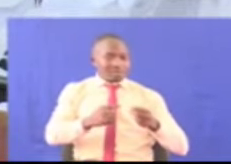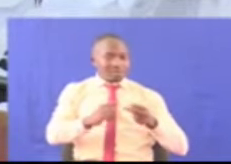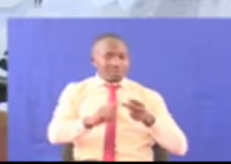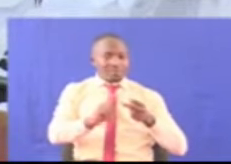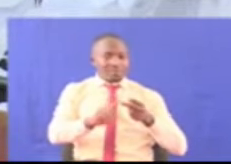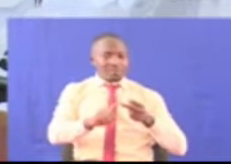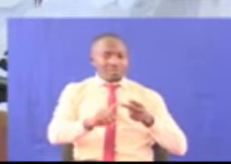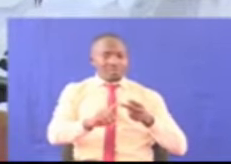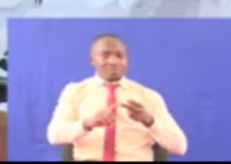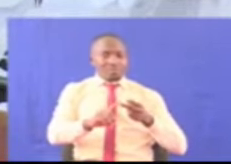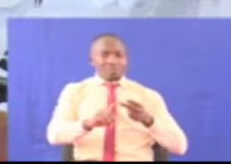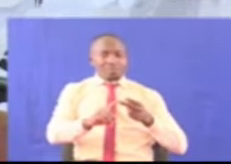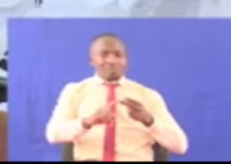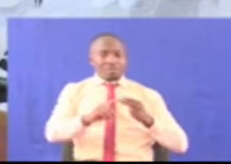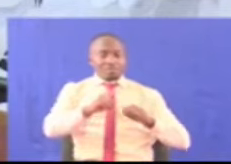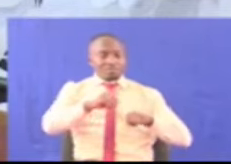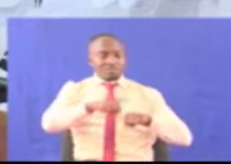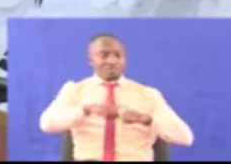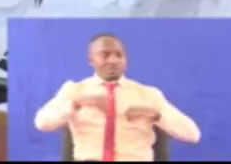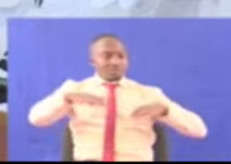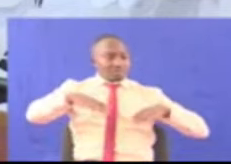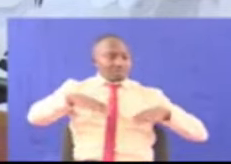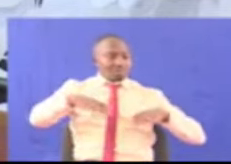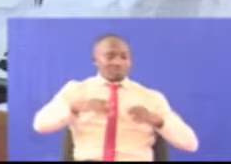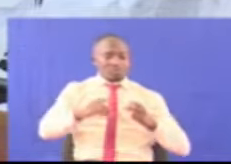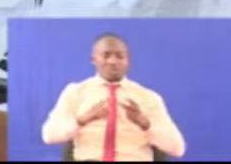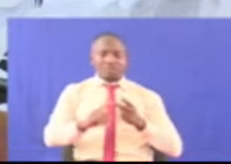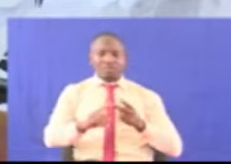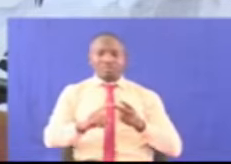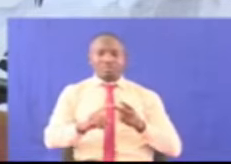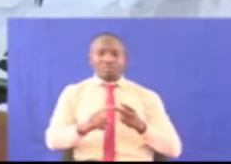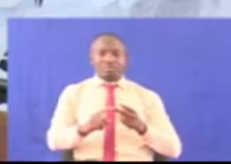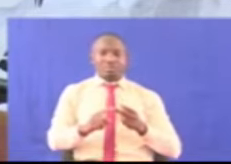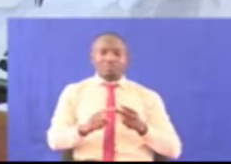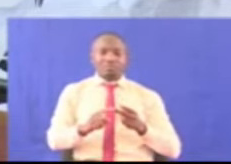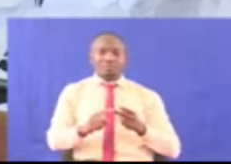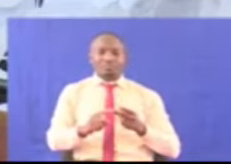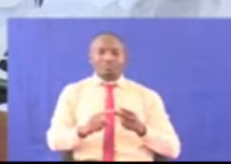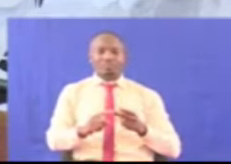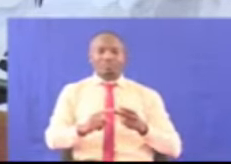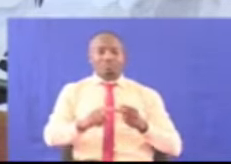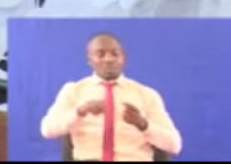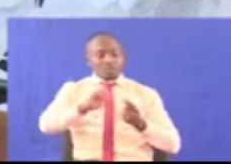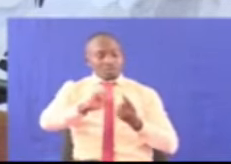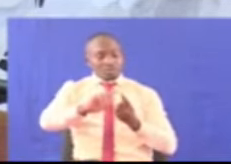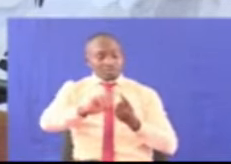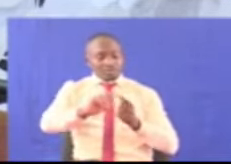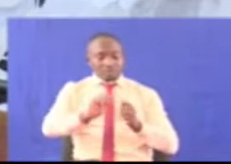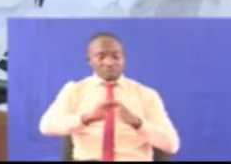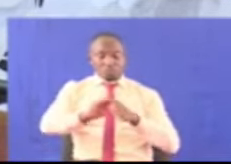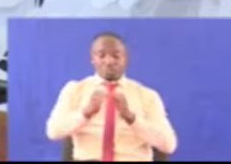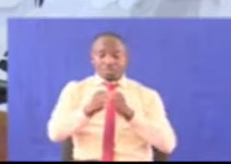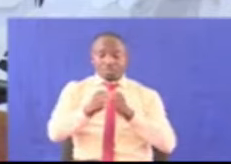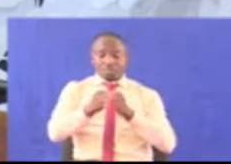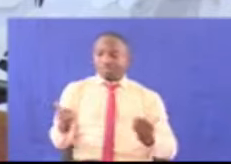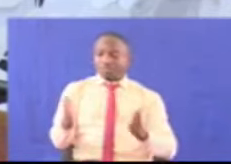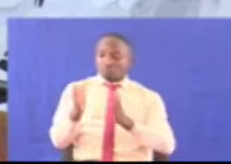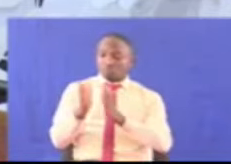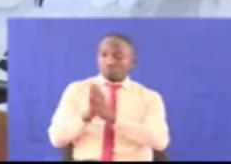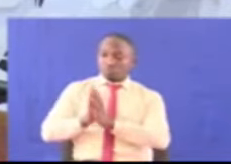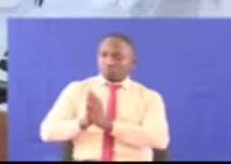the luxury we don't have. Kwanza nachukua nafasi hii kukushukuru